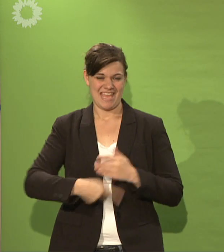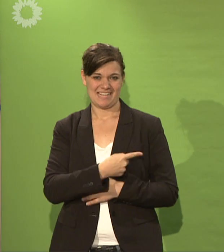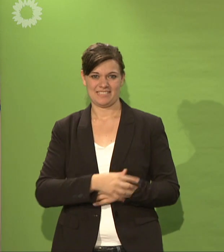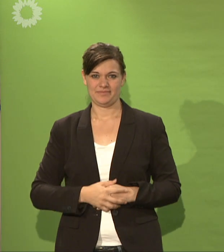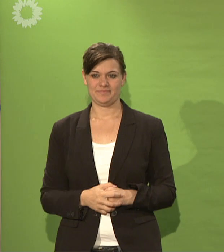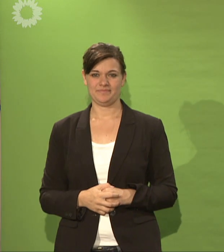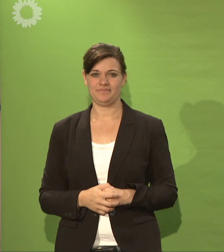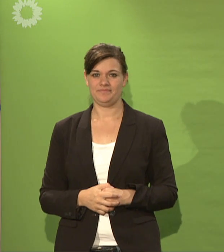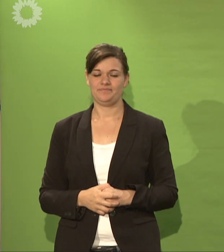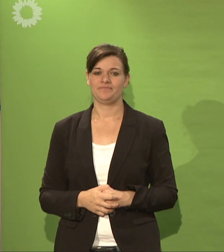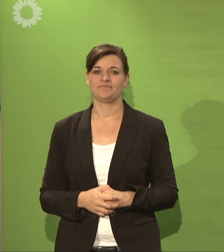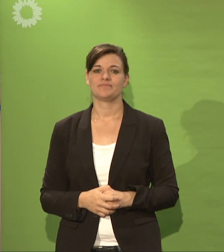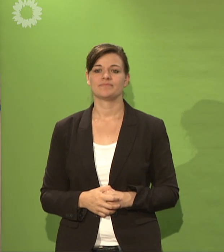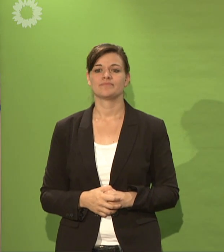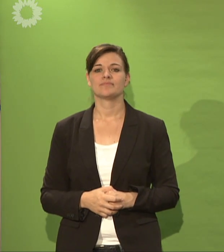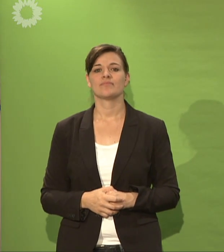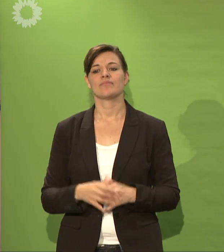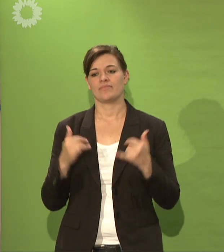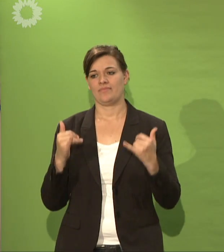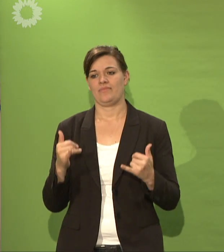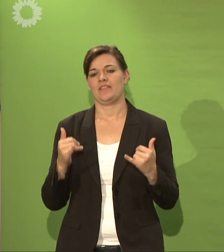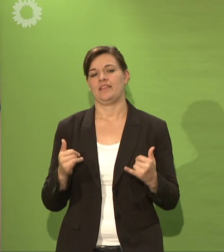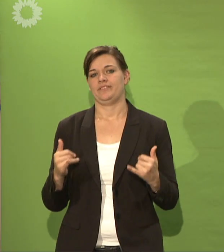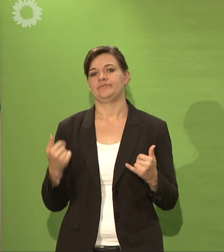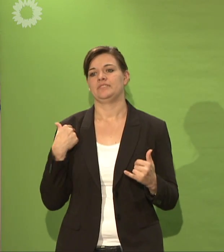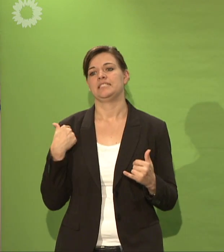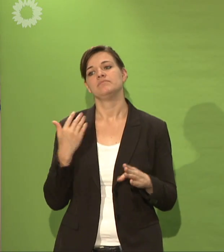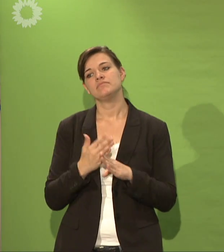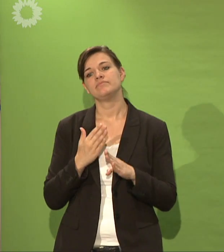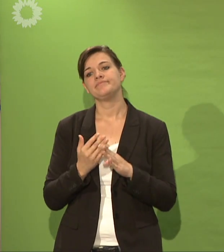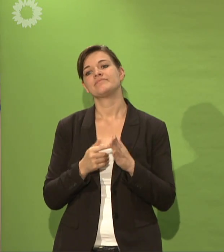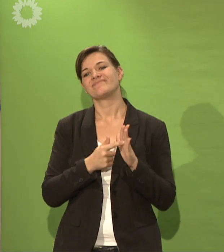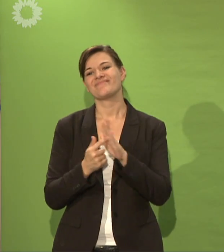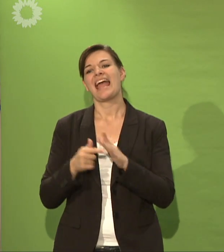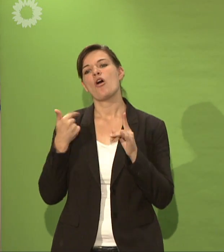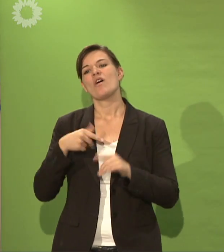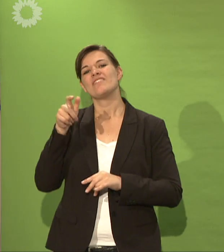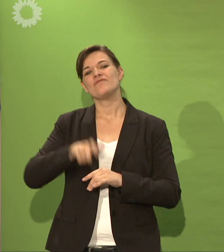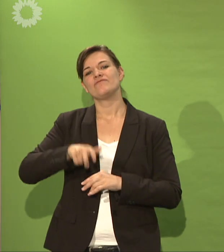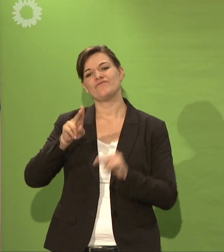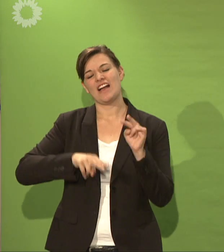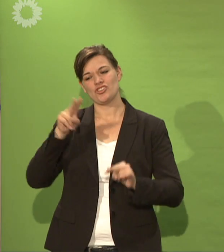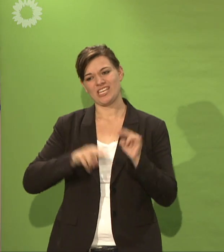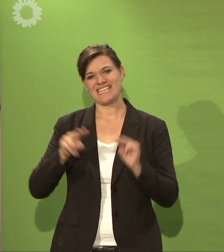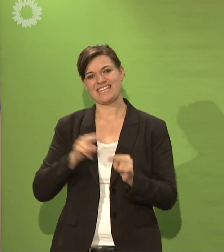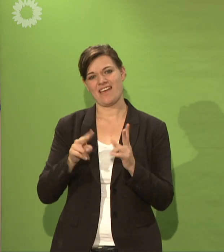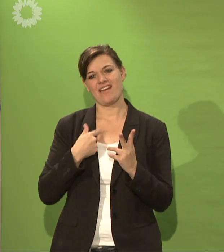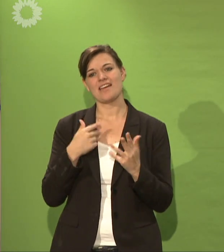Wunderbar. Auch hier könnt ihr wieder wie eben gerade die einzelnen Kandidatinnen mit Ja, Nein und